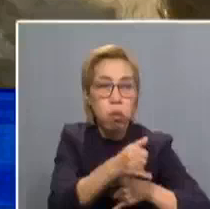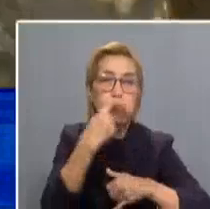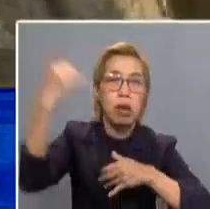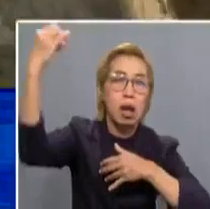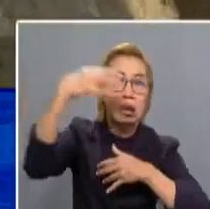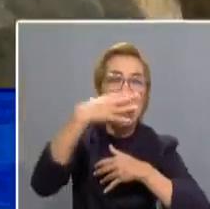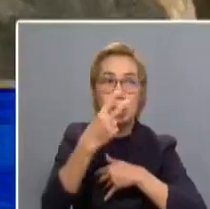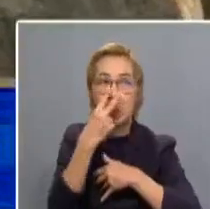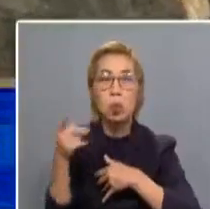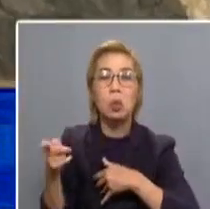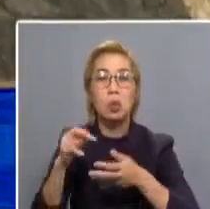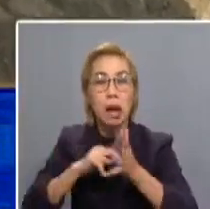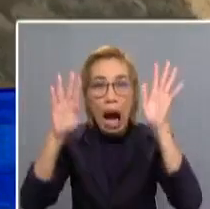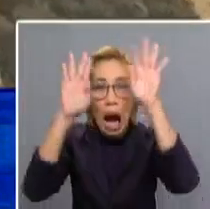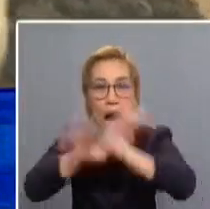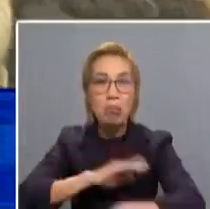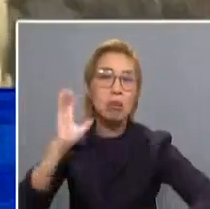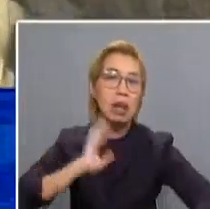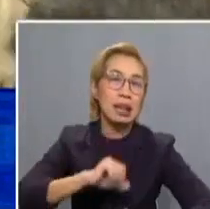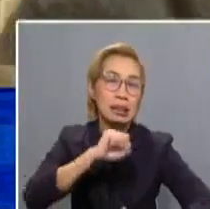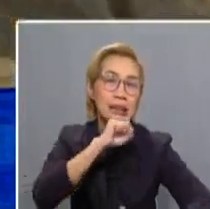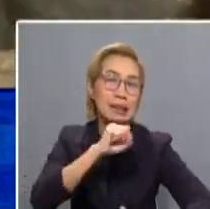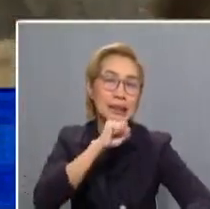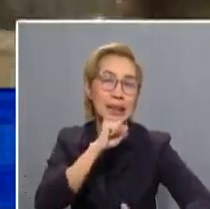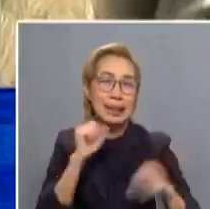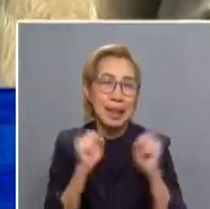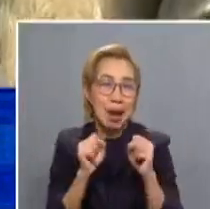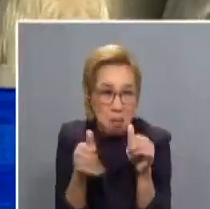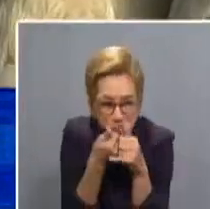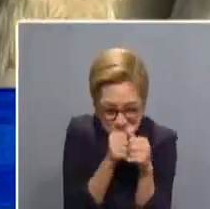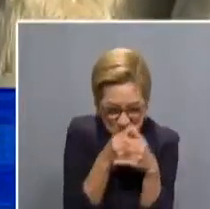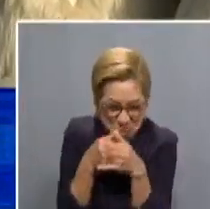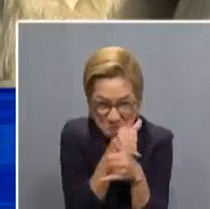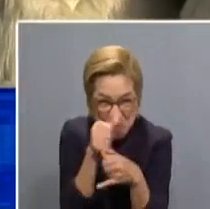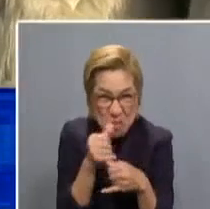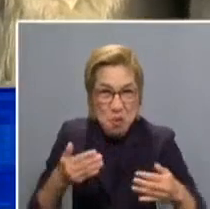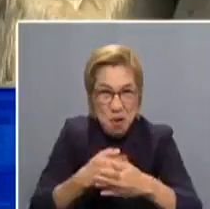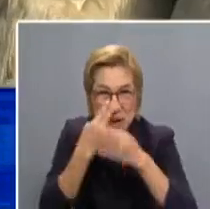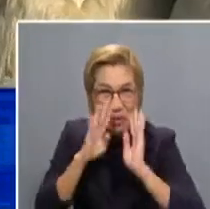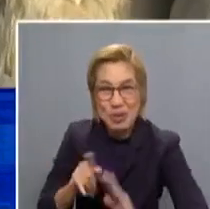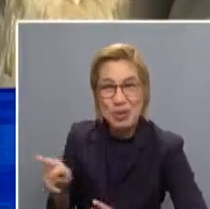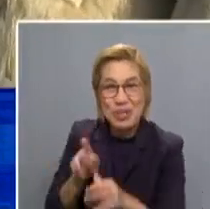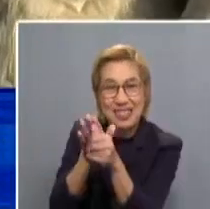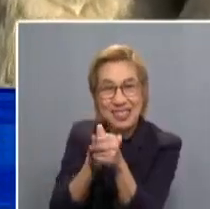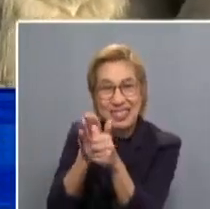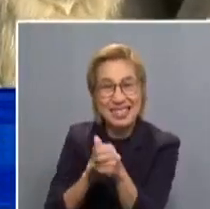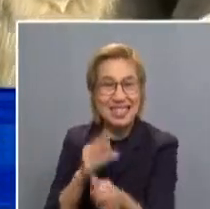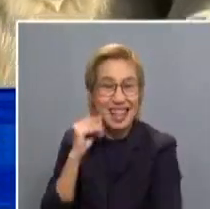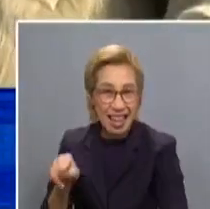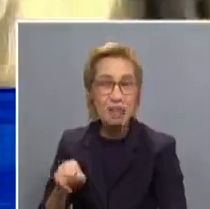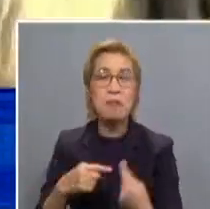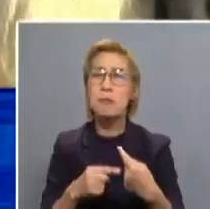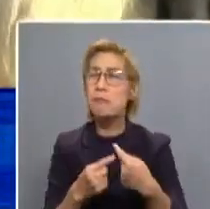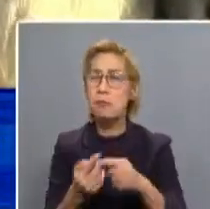ดูเหมือนเอาง่ายๆลิงขี้เกียจอ่ะไม่อยากทำอะไรนะคุณผู้ชมนะ นั่งซุกกันเลย ใช่นั่งซุกนั่งกอดกันอย่างนี้นะน่าเอ็นดูทีเดียวนะคะจนเมื่อประ